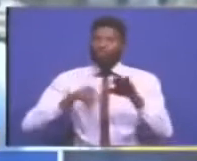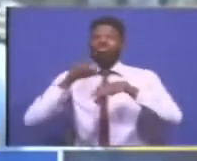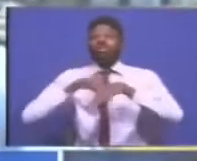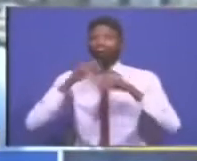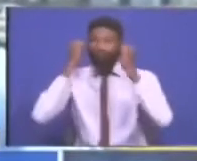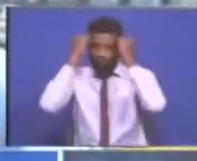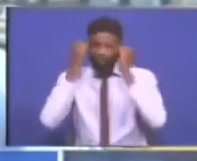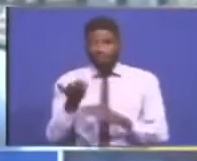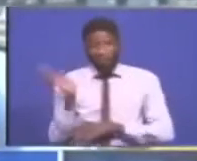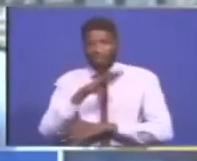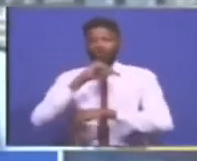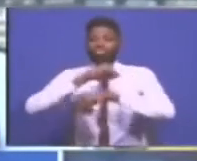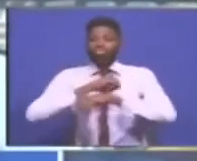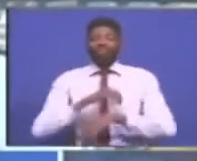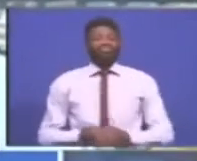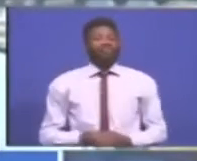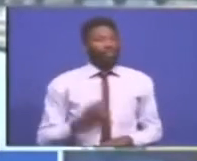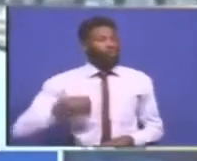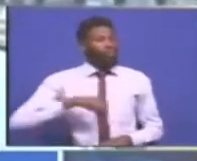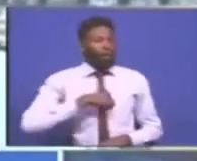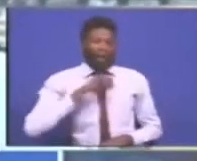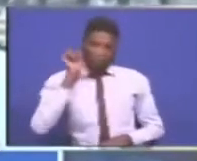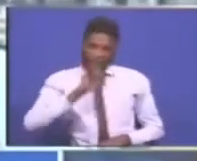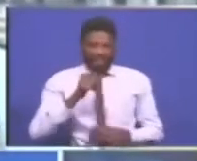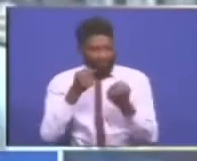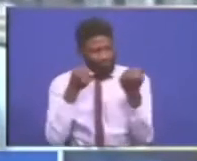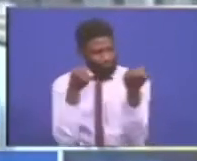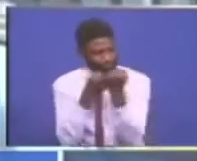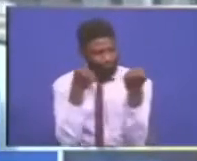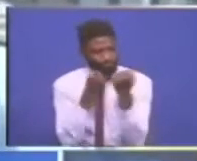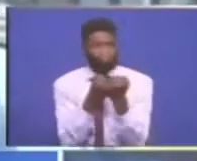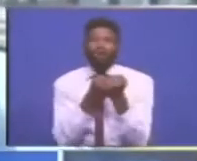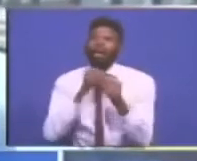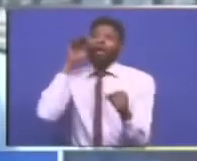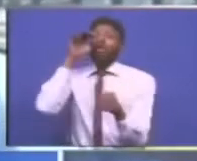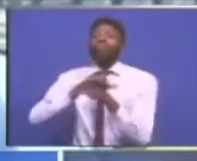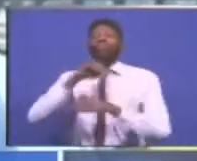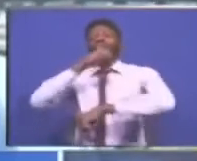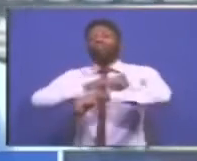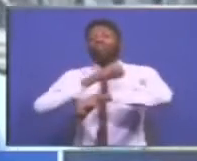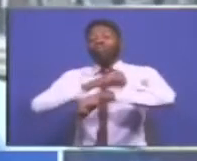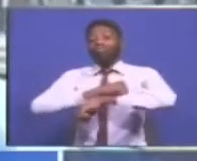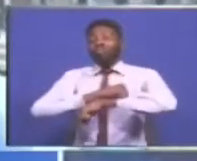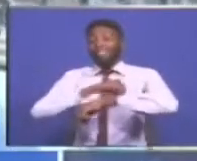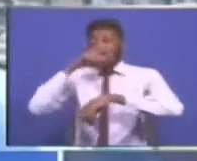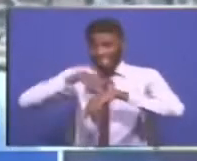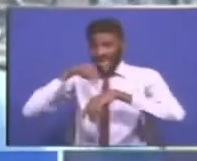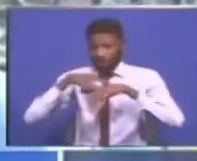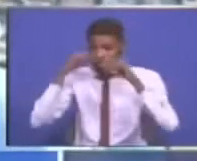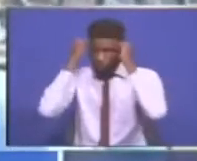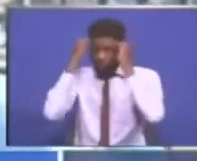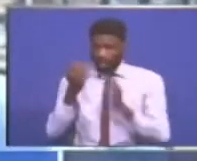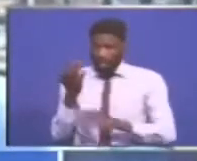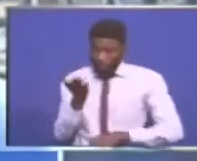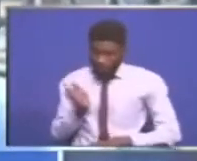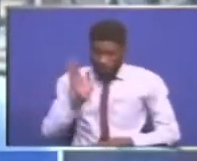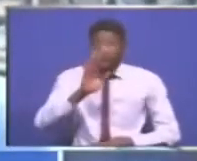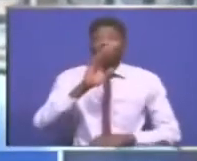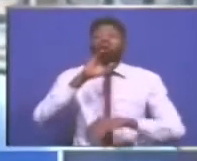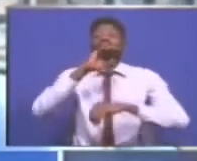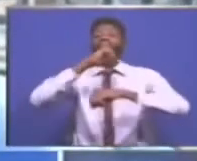in schools. Tuweke msaada mzito kwa shule ili wanafunzi wakienda shuleni wanaporudi nyumbani wasiwe